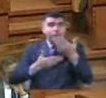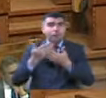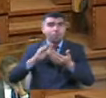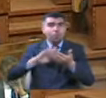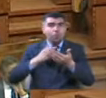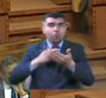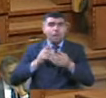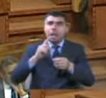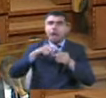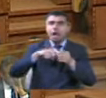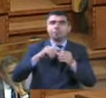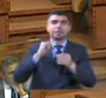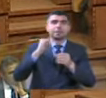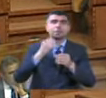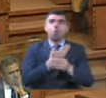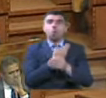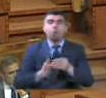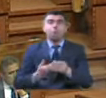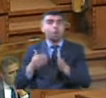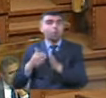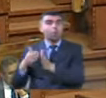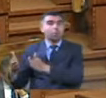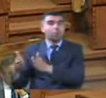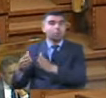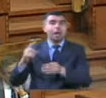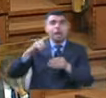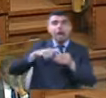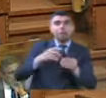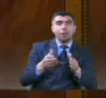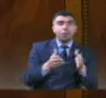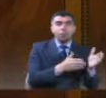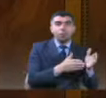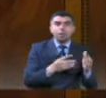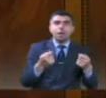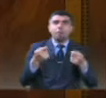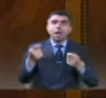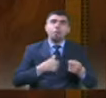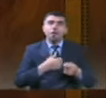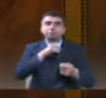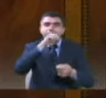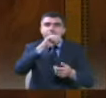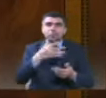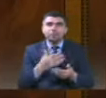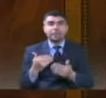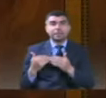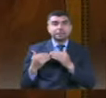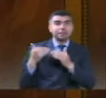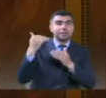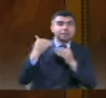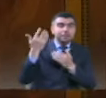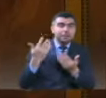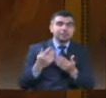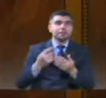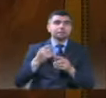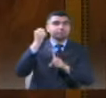لأن النقابات نقابات والحكومة حكومة. النقابات كيبغيو الزيادات، كيبغيو تبغي دير شي إصلاح ما تمسش